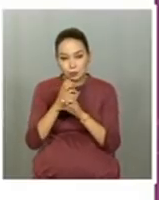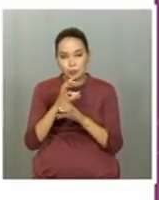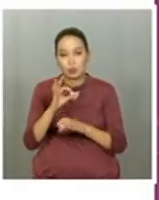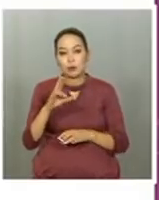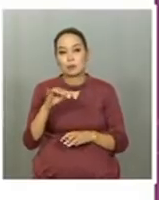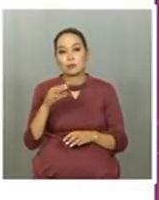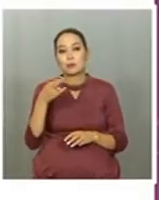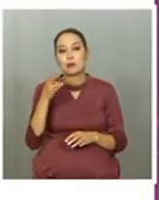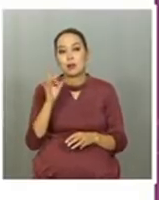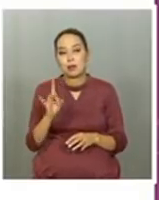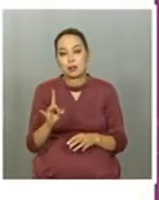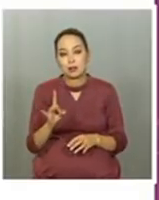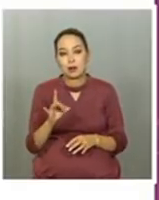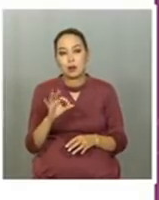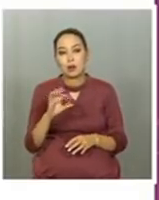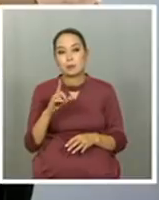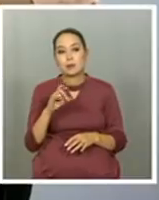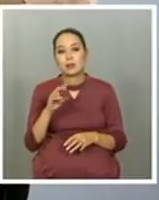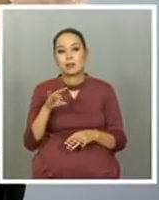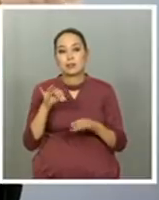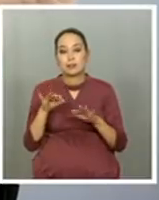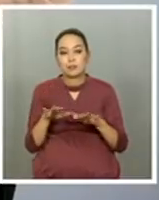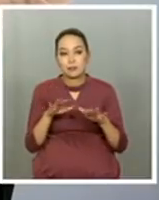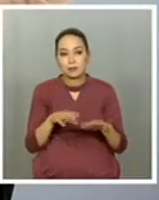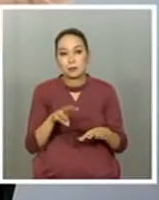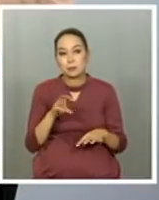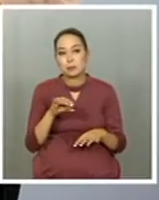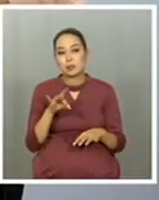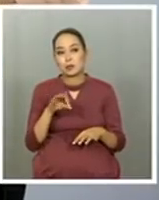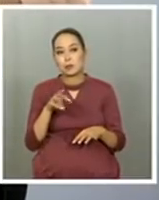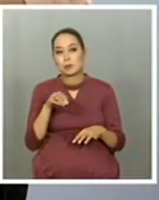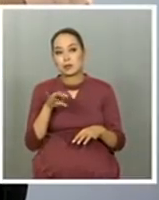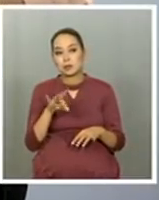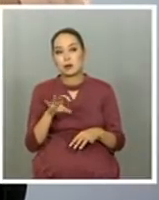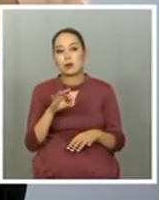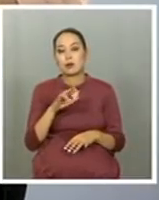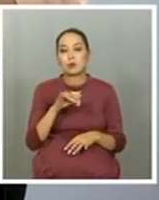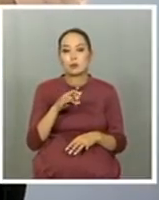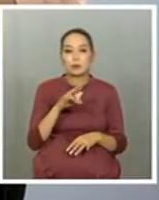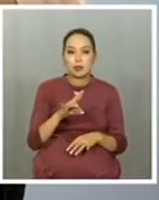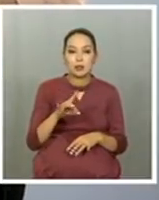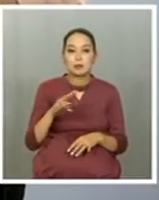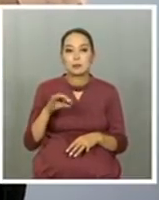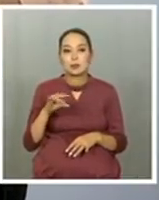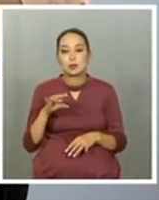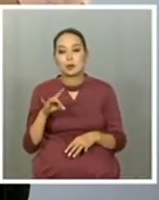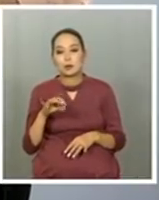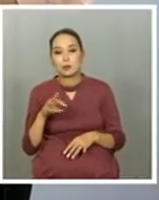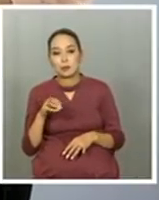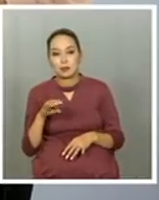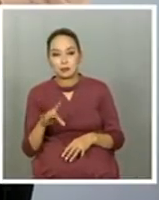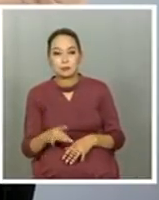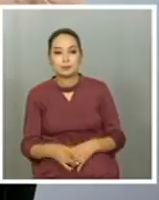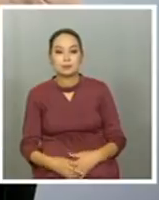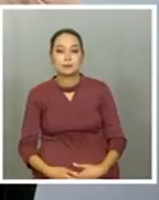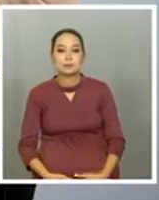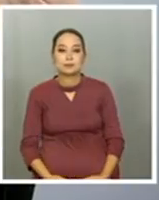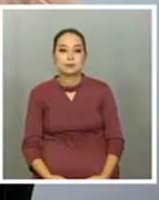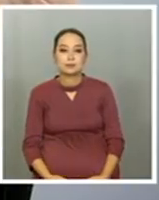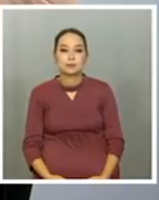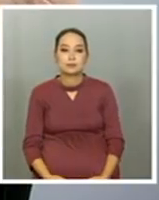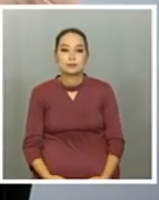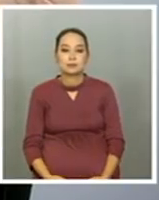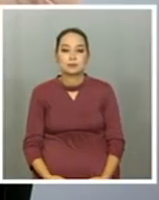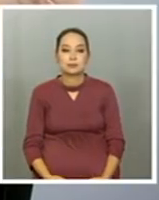окуляр, объектив, микрометр және окуляр микрометр.